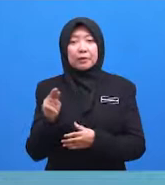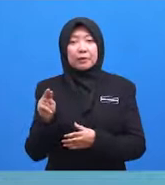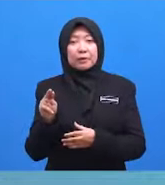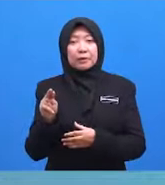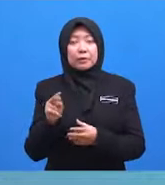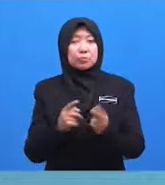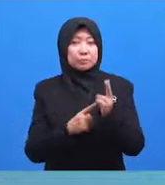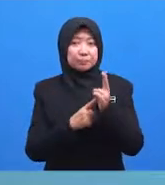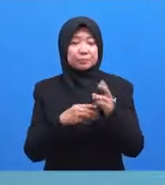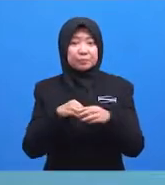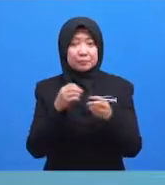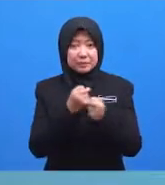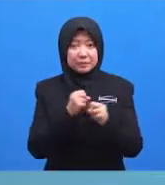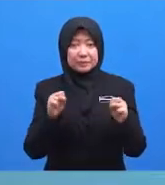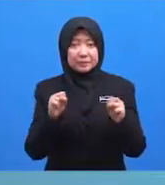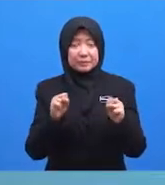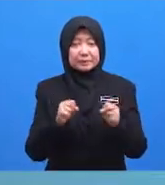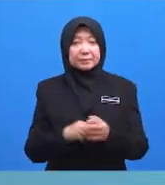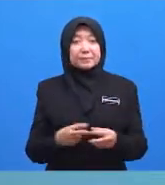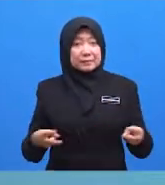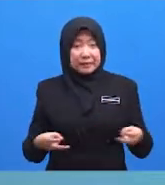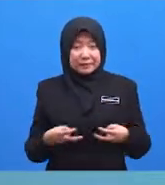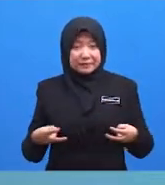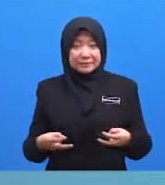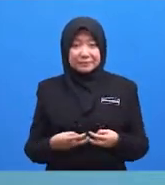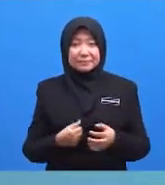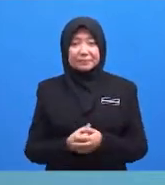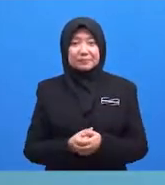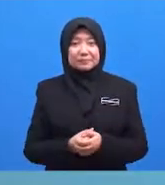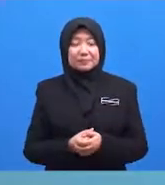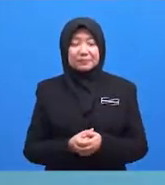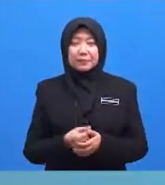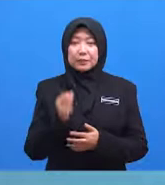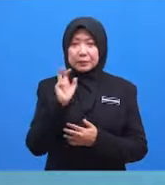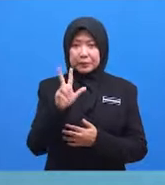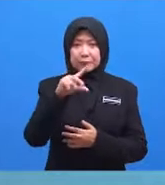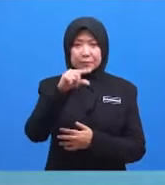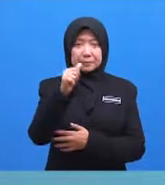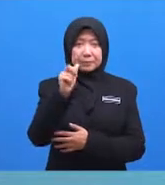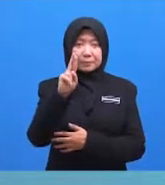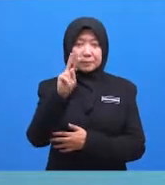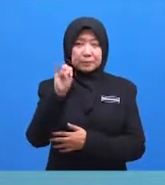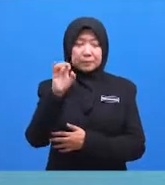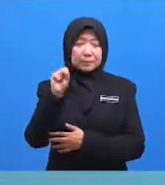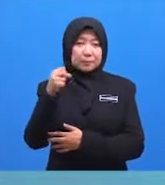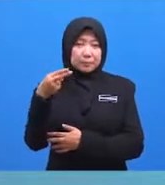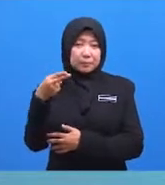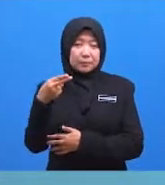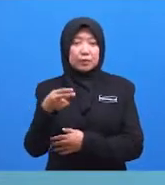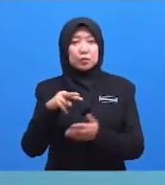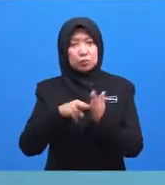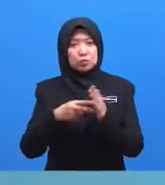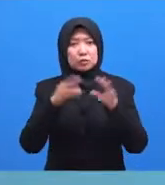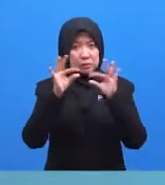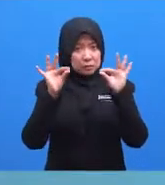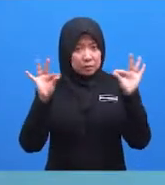penting dalam penyediaan salad. Yang ketiga, garnish, iaitu hiasan,